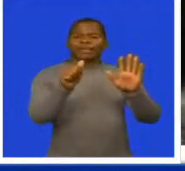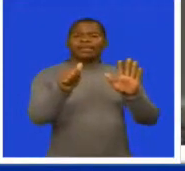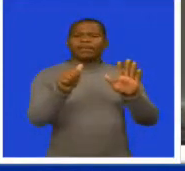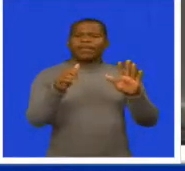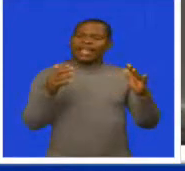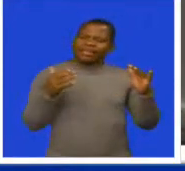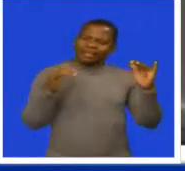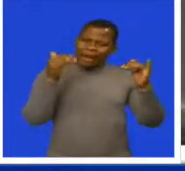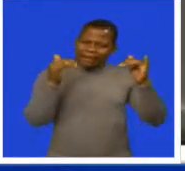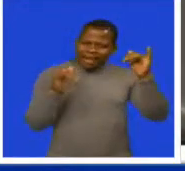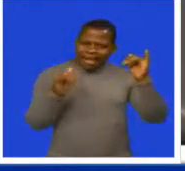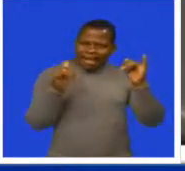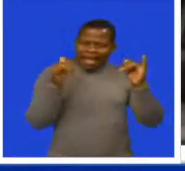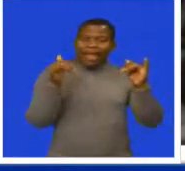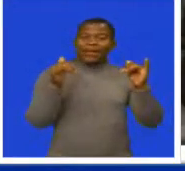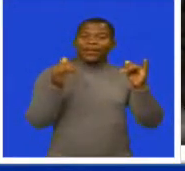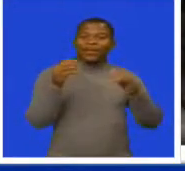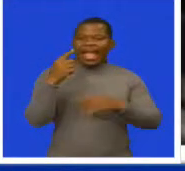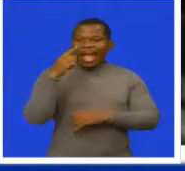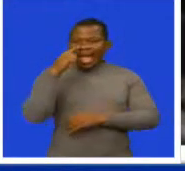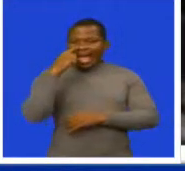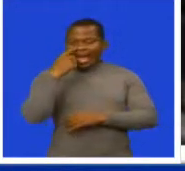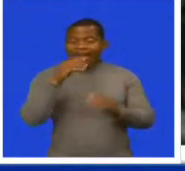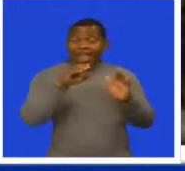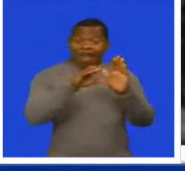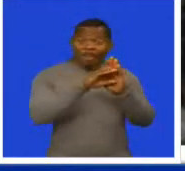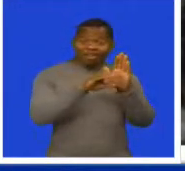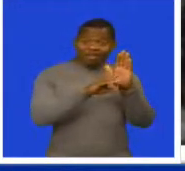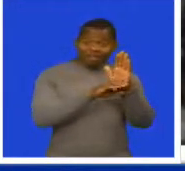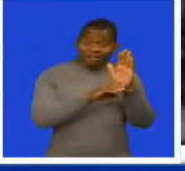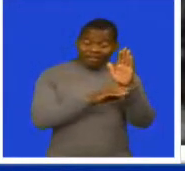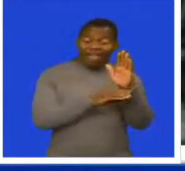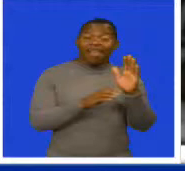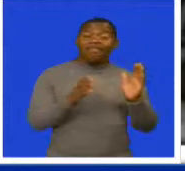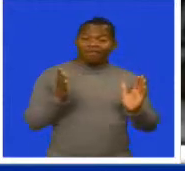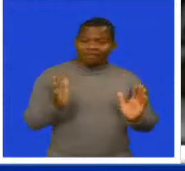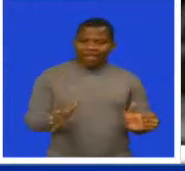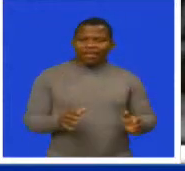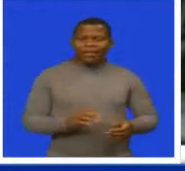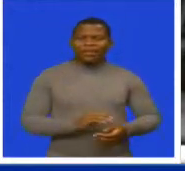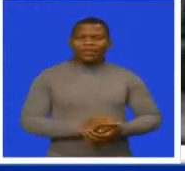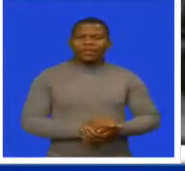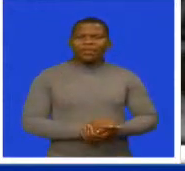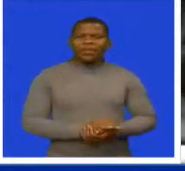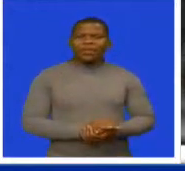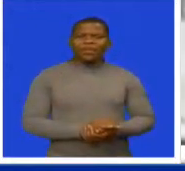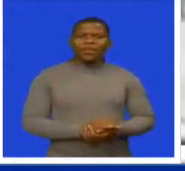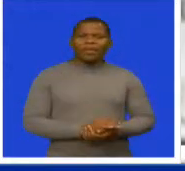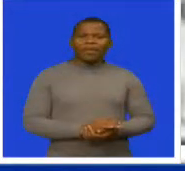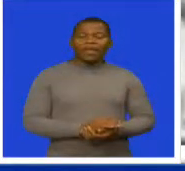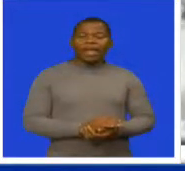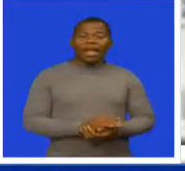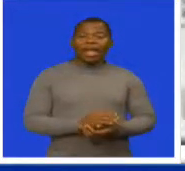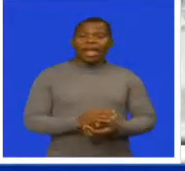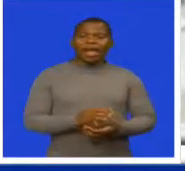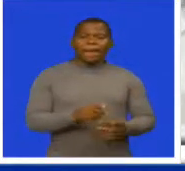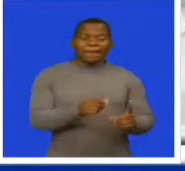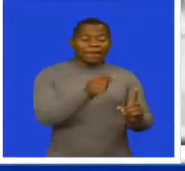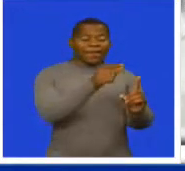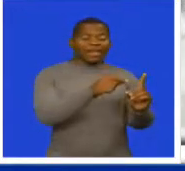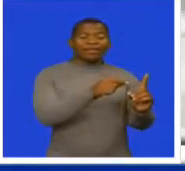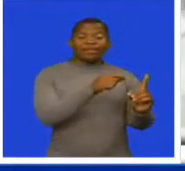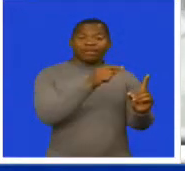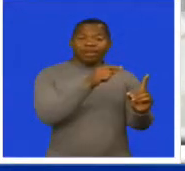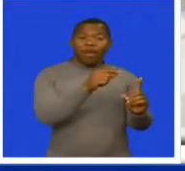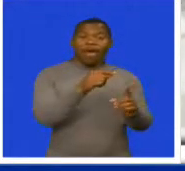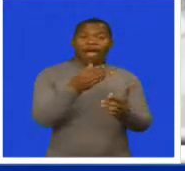umthetho sisekelo eNdiya ngenhloso yokuqinisa budlelwane nelive laseSwatini sibalikhulu welive leNdiya kuleli Randa